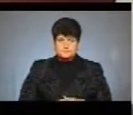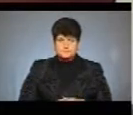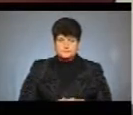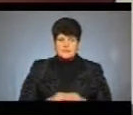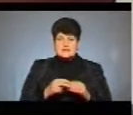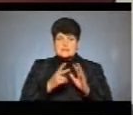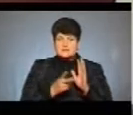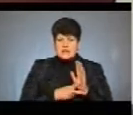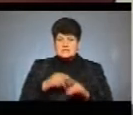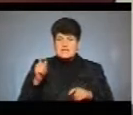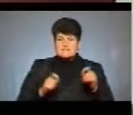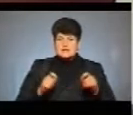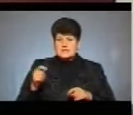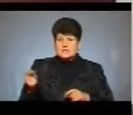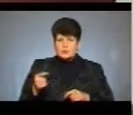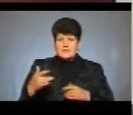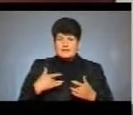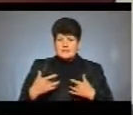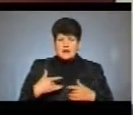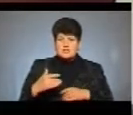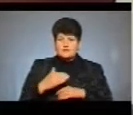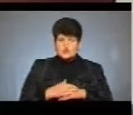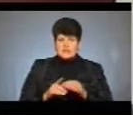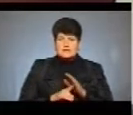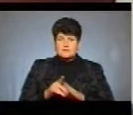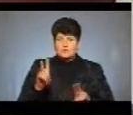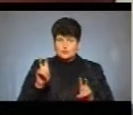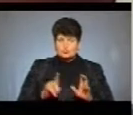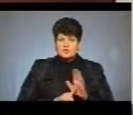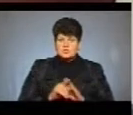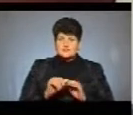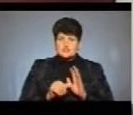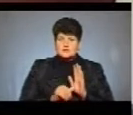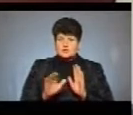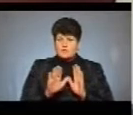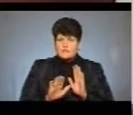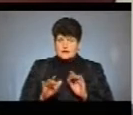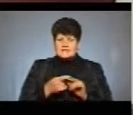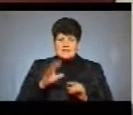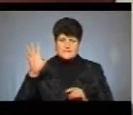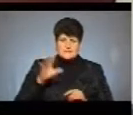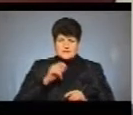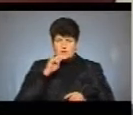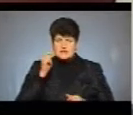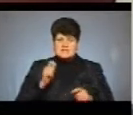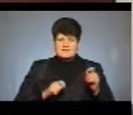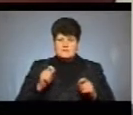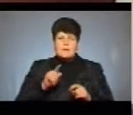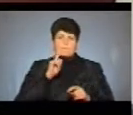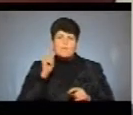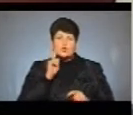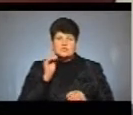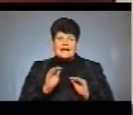17-й фестиваль «Тернопільські театральні вечори дебют» стартував у місті 16 вересня. Це всеукраїнський фестиваль молодої